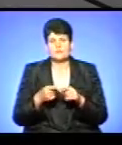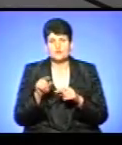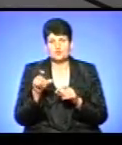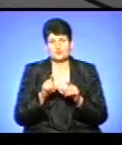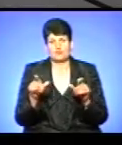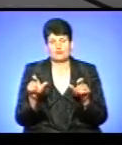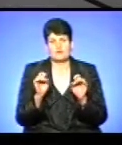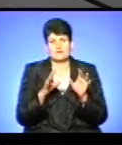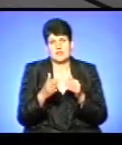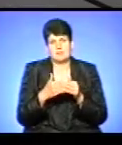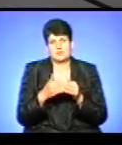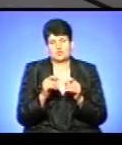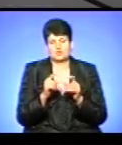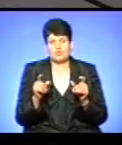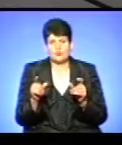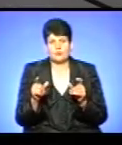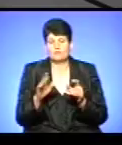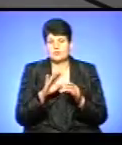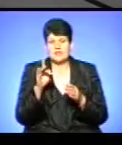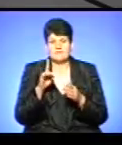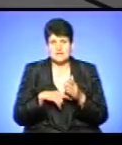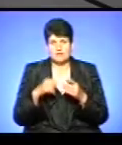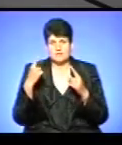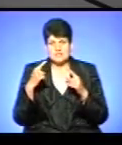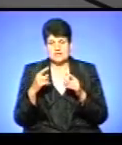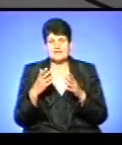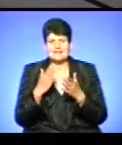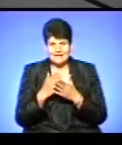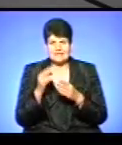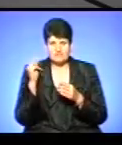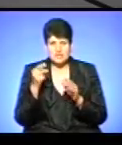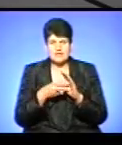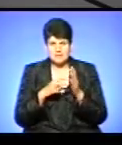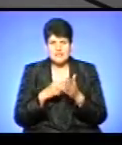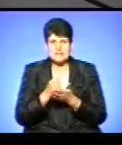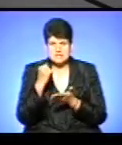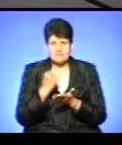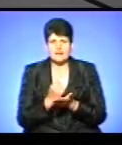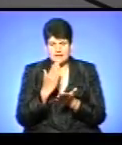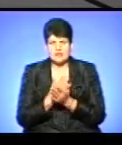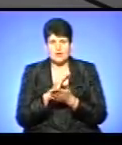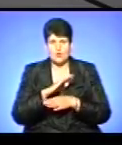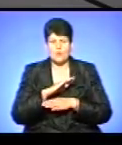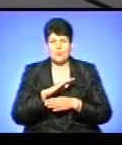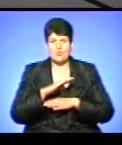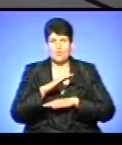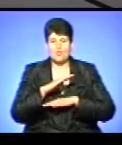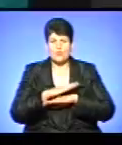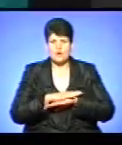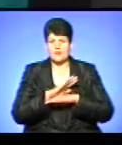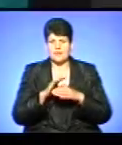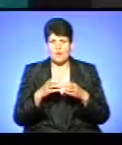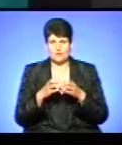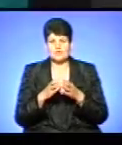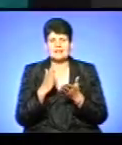а в якусь, напевно, ближчу, тому що не впевнені в цій мистецькій складовій. Чи є навчальні плани затверджені і чи є уроки не гурток, а урок хореографії, музики? Є